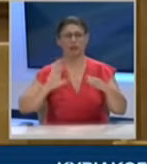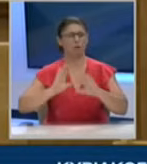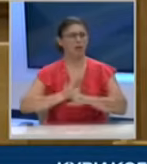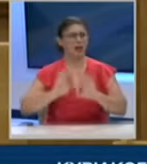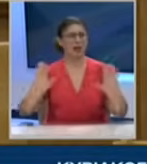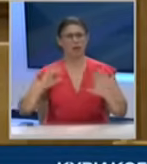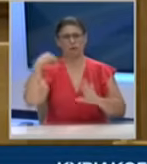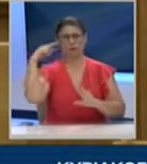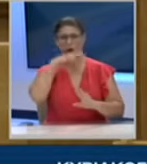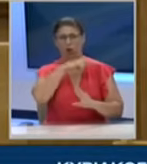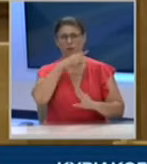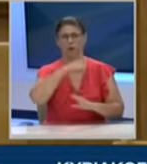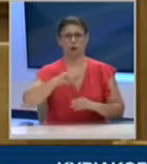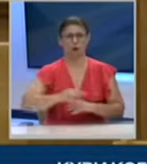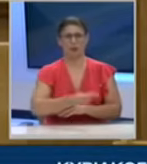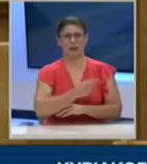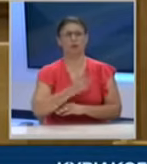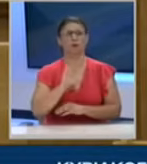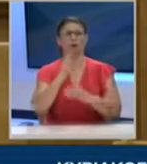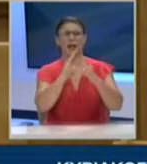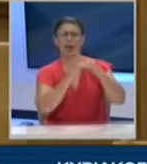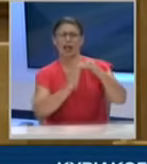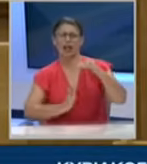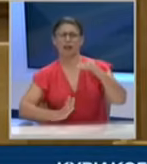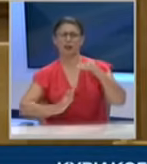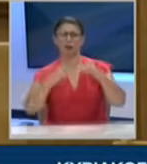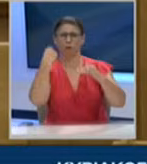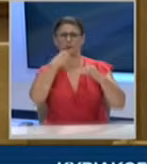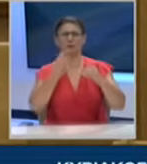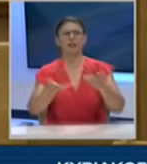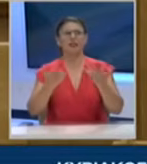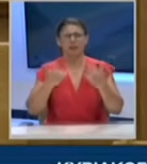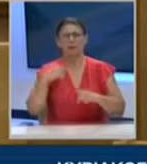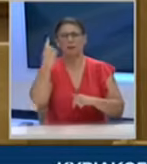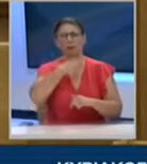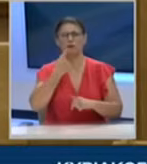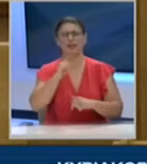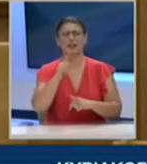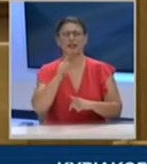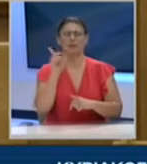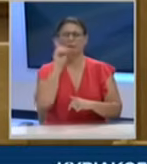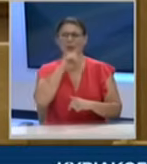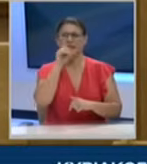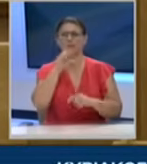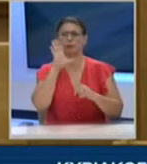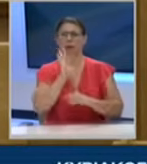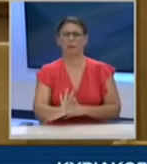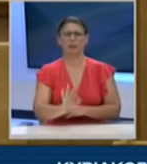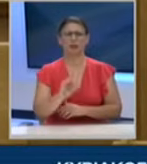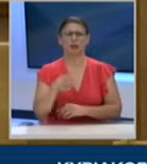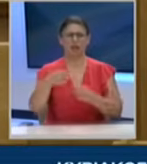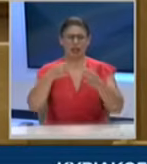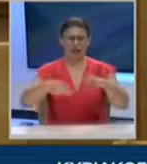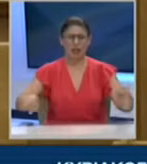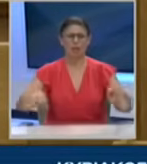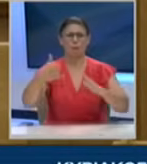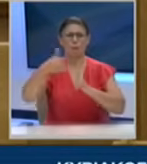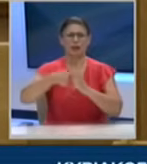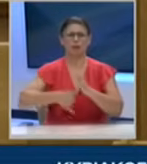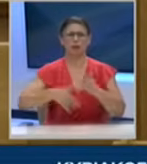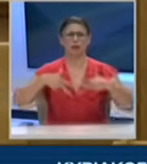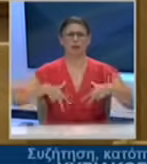πειράξουμε. Ούτε να ραγίσουμε το προφίλ του. Ξέρετε γιατί? Γιατί δεν υπάρχει προφίλ. Είναι εικονική πραγματικότητα. Είναι κενό περιεχομένου